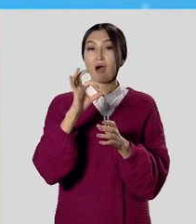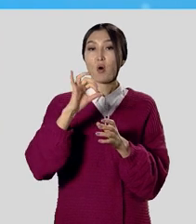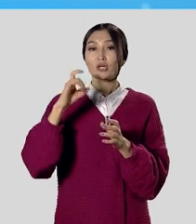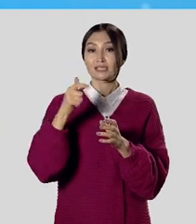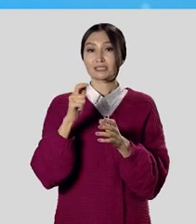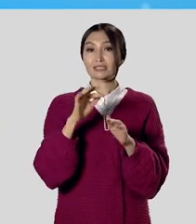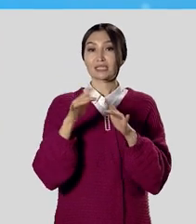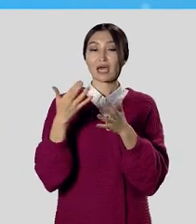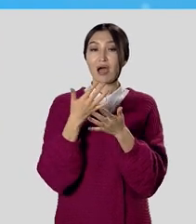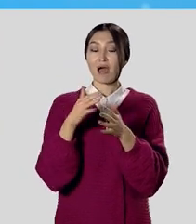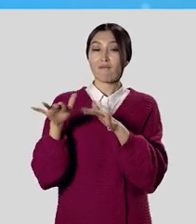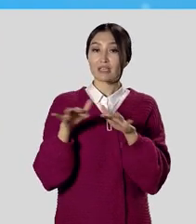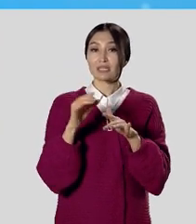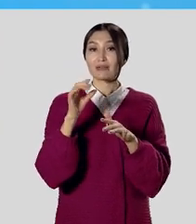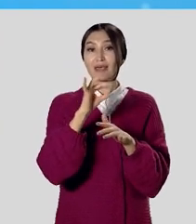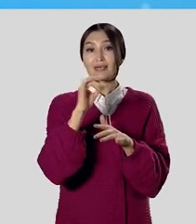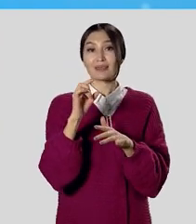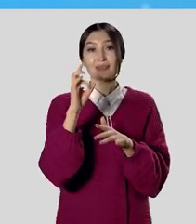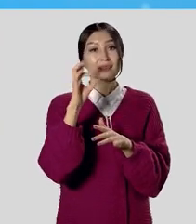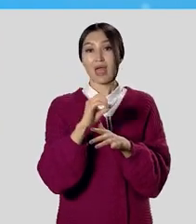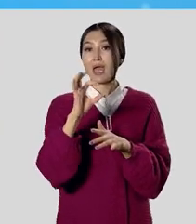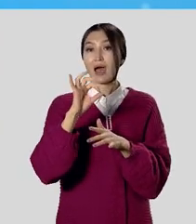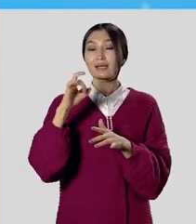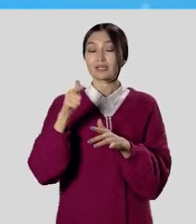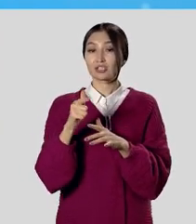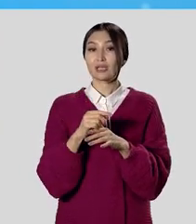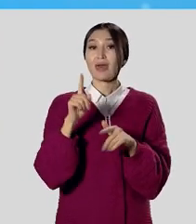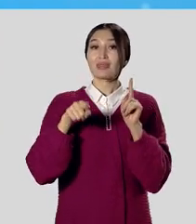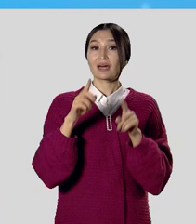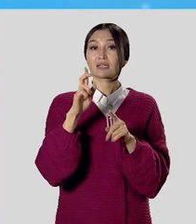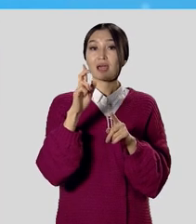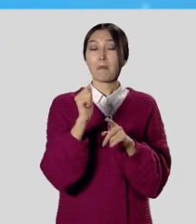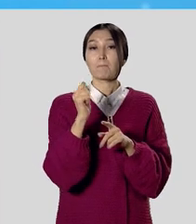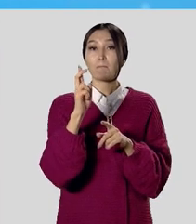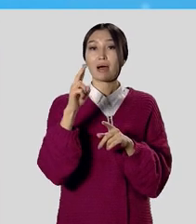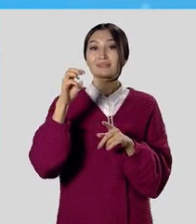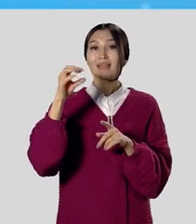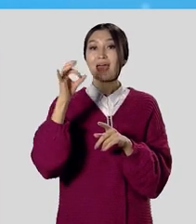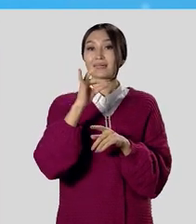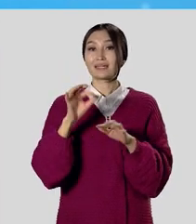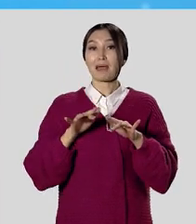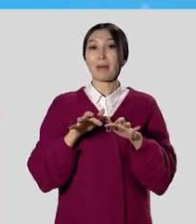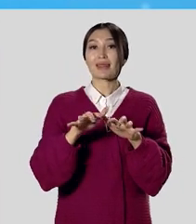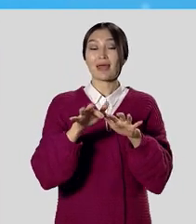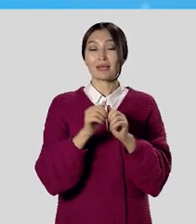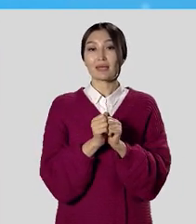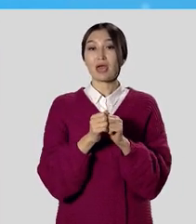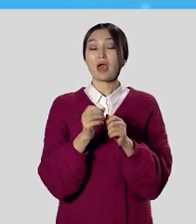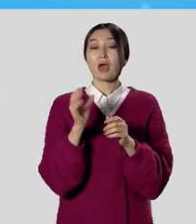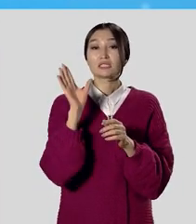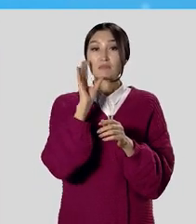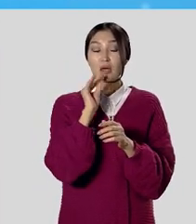веществ из неорганических. Некоторые бактерии способны извлекать